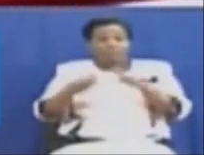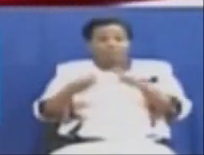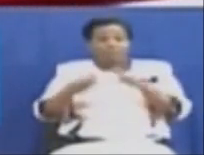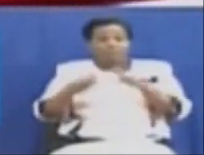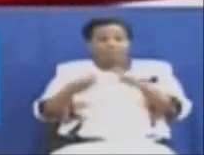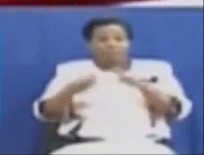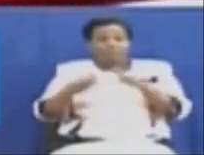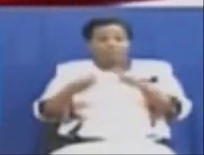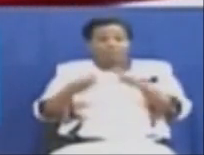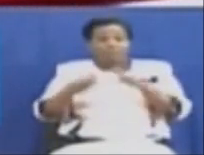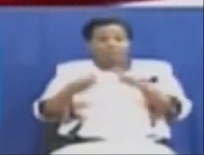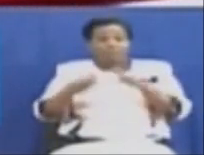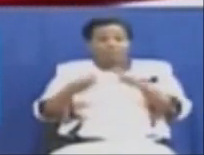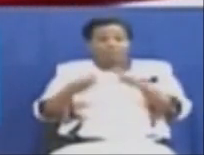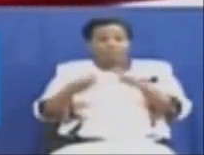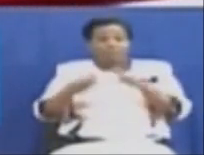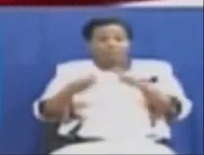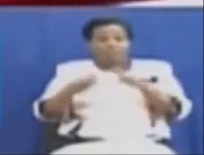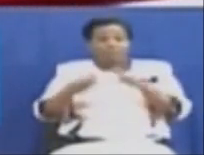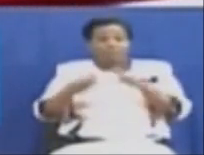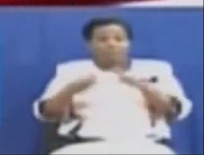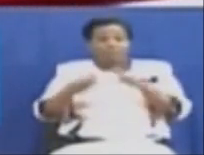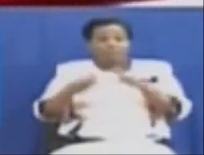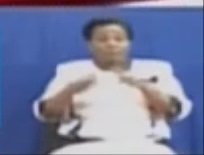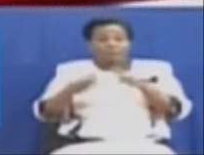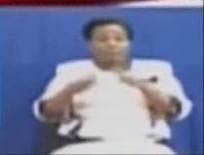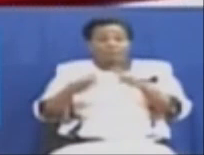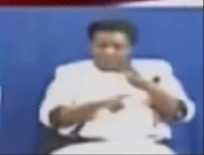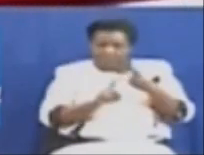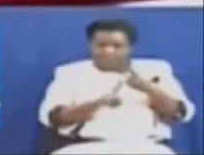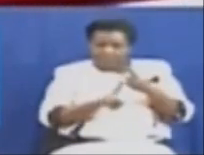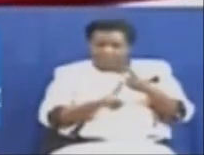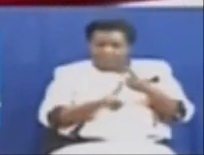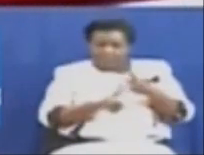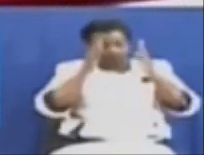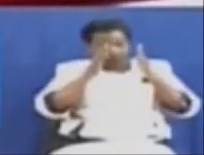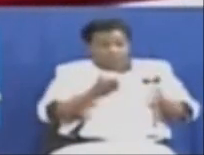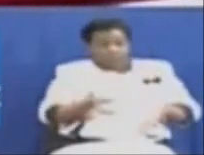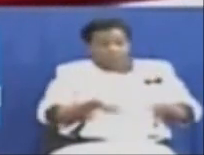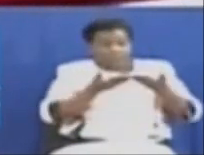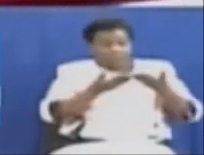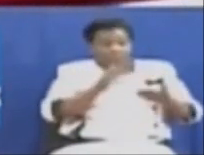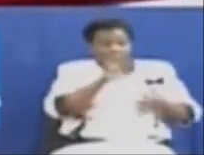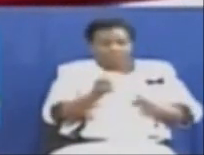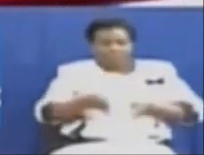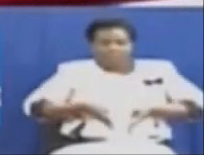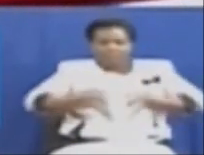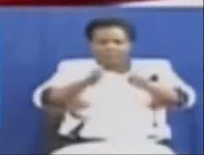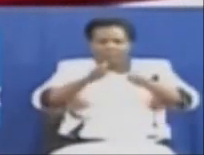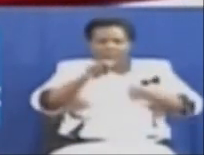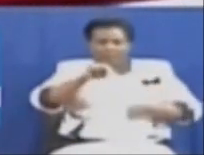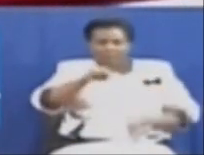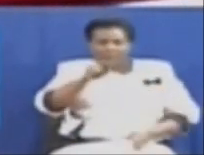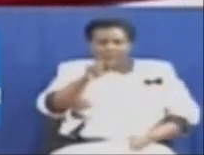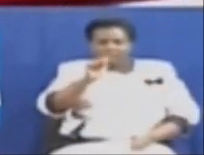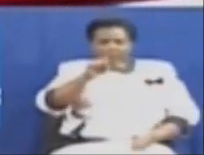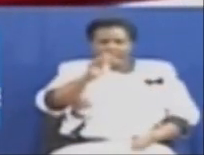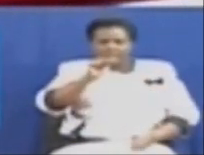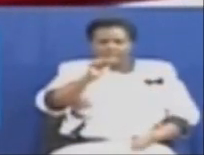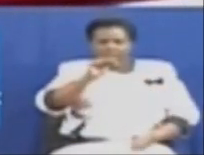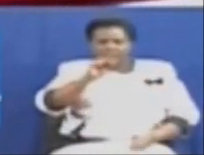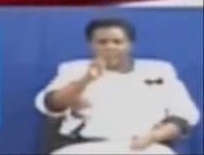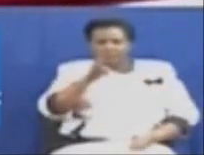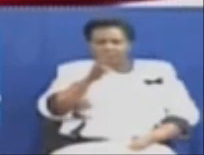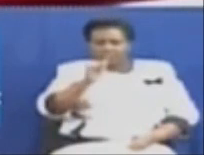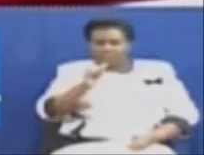fedha kwa ajili ya ujenzi ambao utafanyika kwa awamu. B. Mheshimiwa Naibu Spika, barabara ya Mto wa Mbu